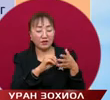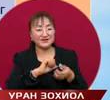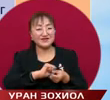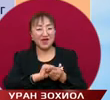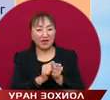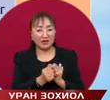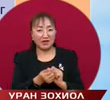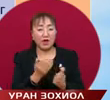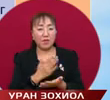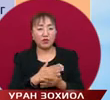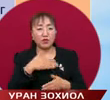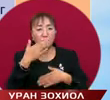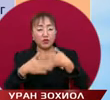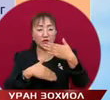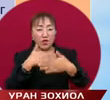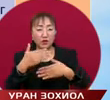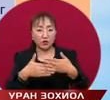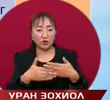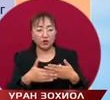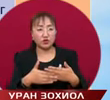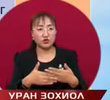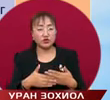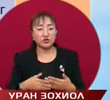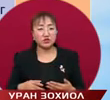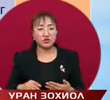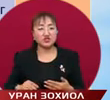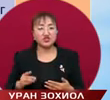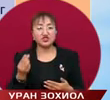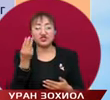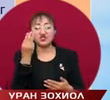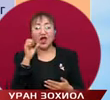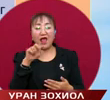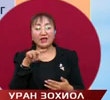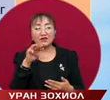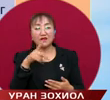Үйл явдал өрнөх шалтгаан болж буй хэсгийг зангилаа гэнэ.